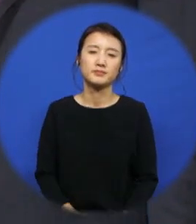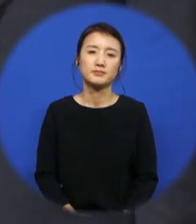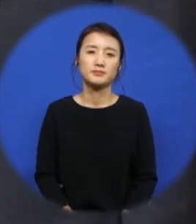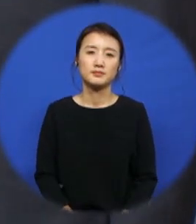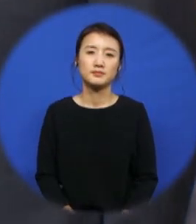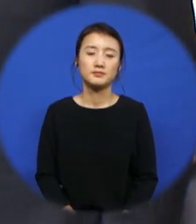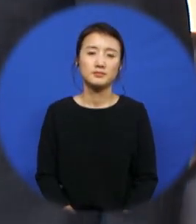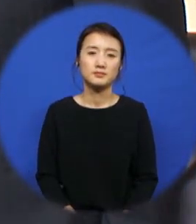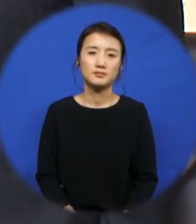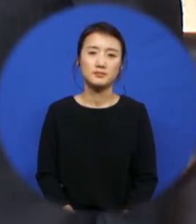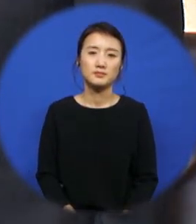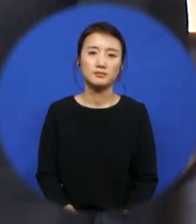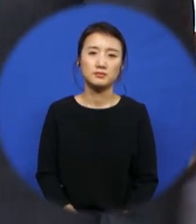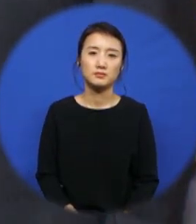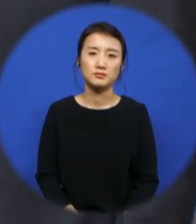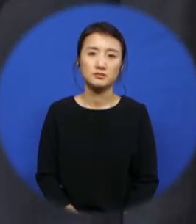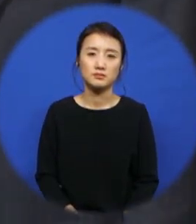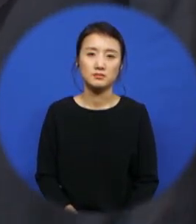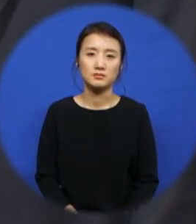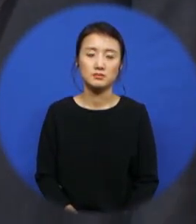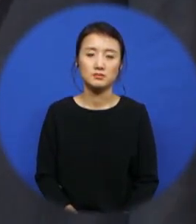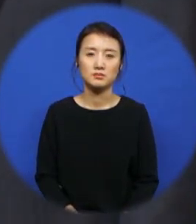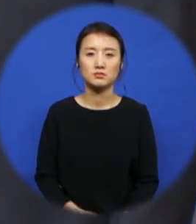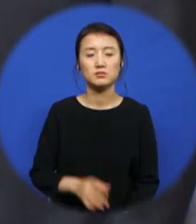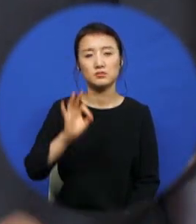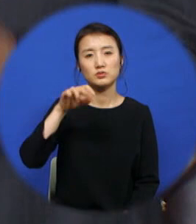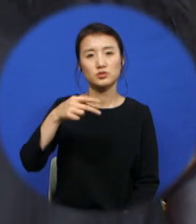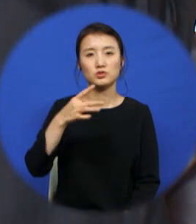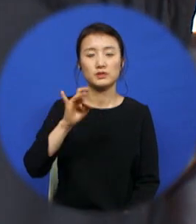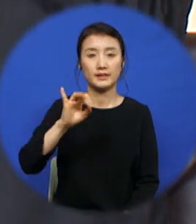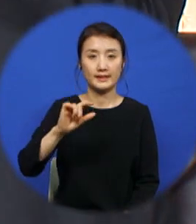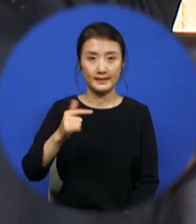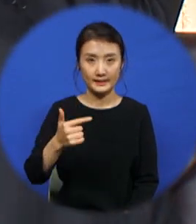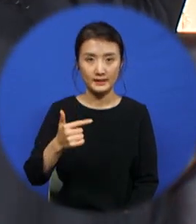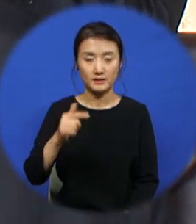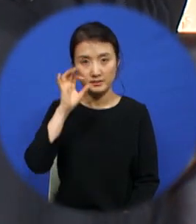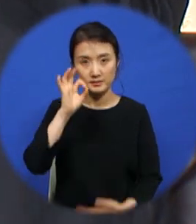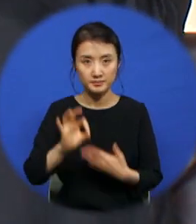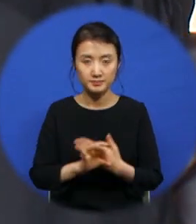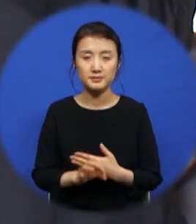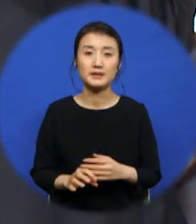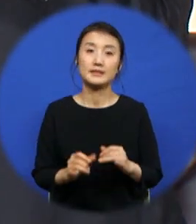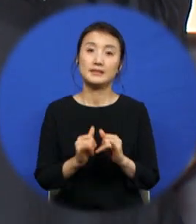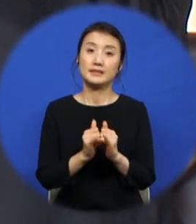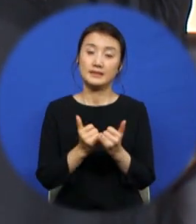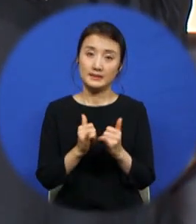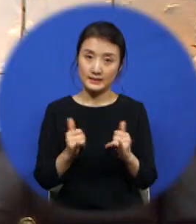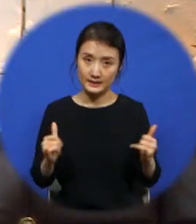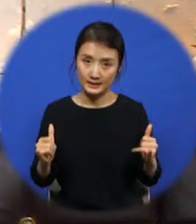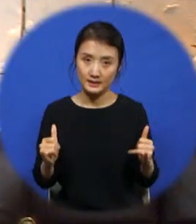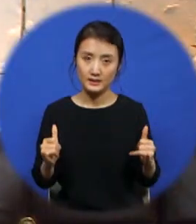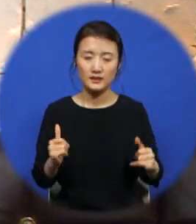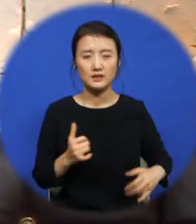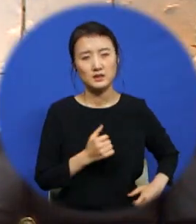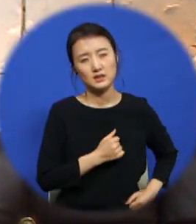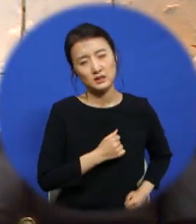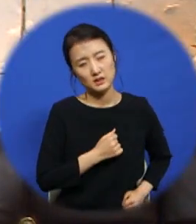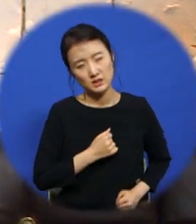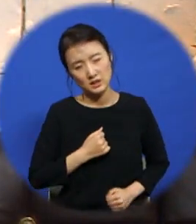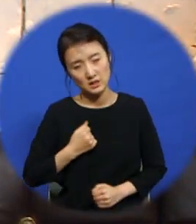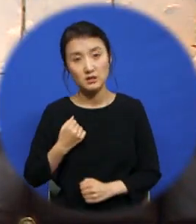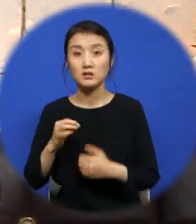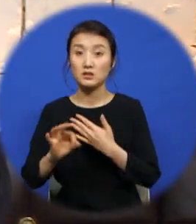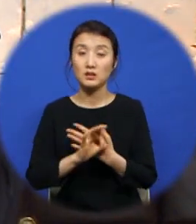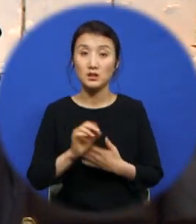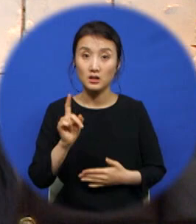그래서 착 맑게 유대인들은 사람은 게으름 면은 그냥 게으름 자체